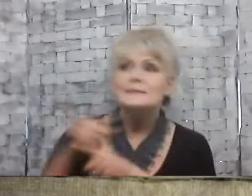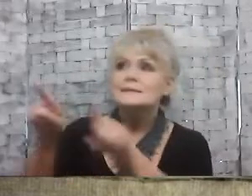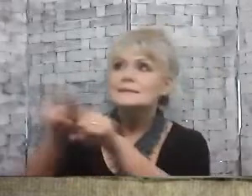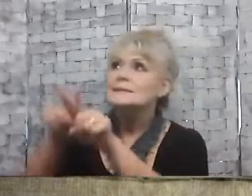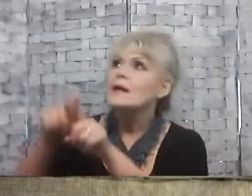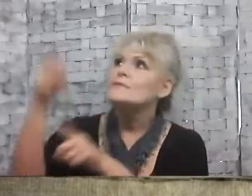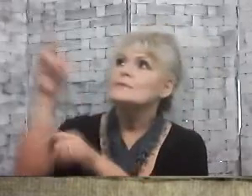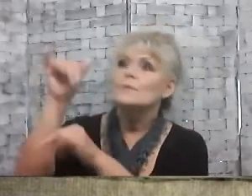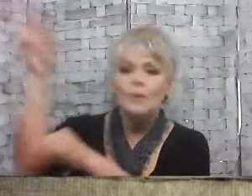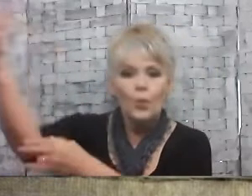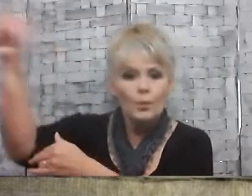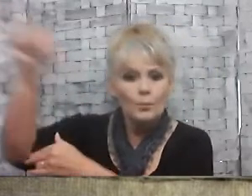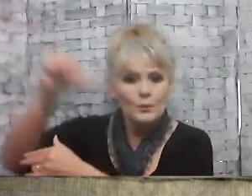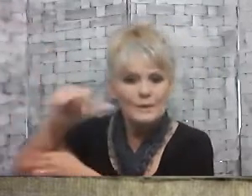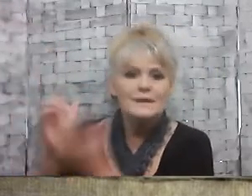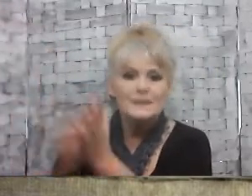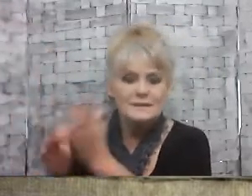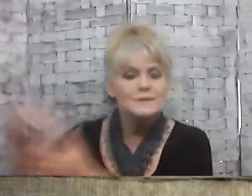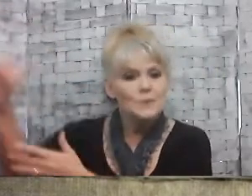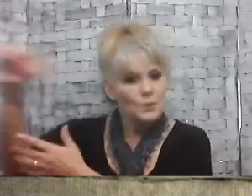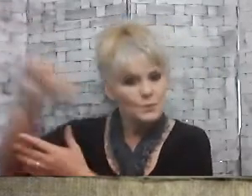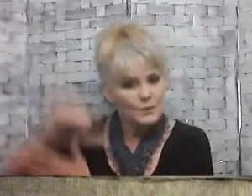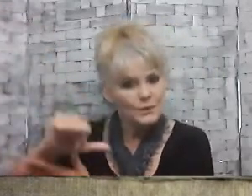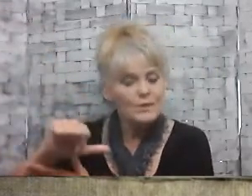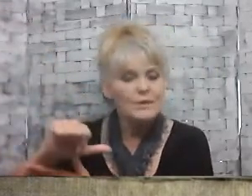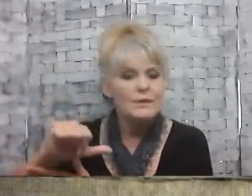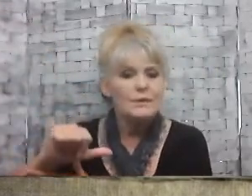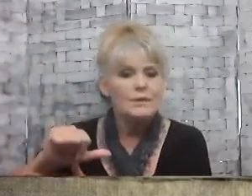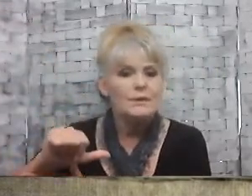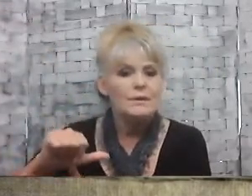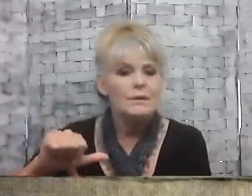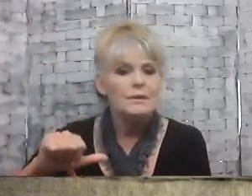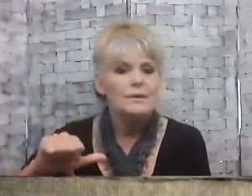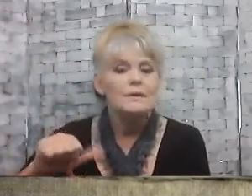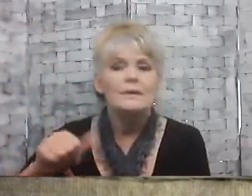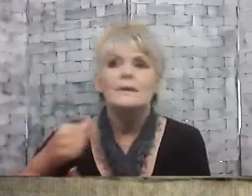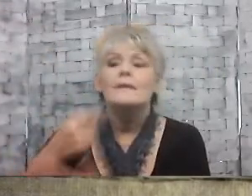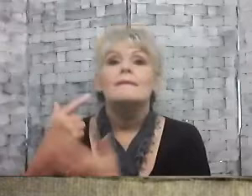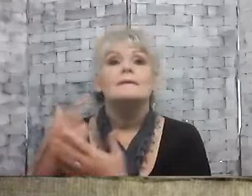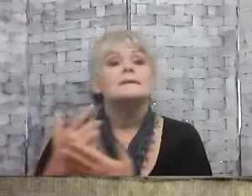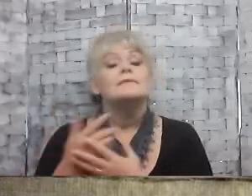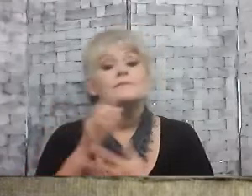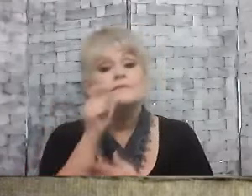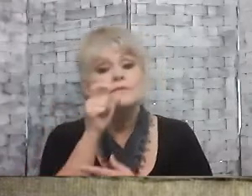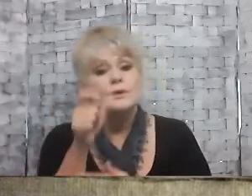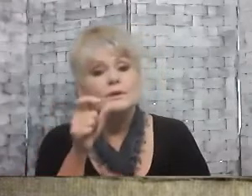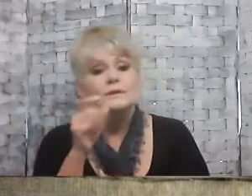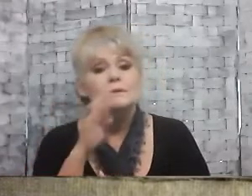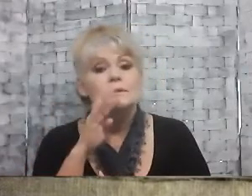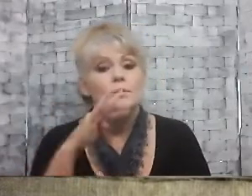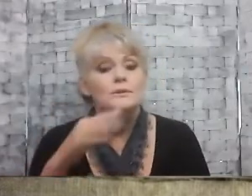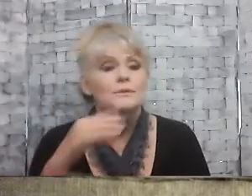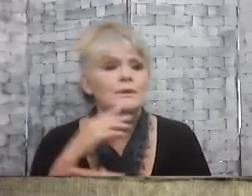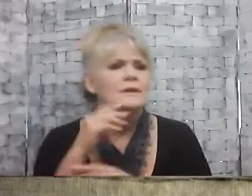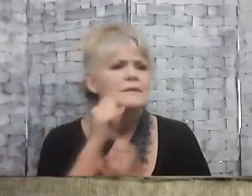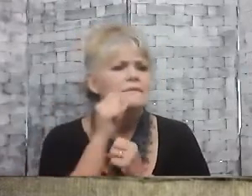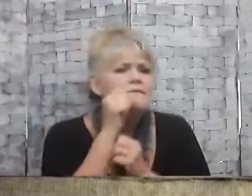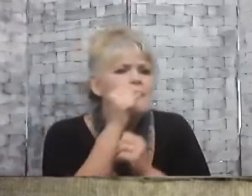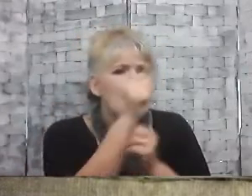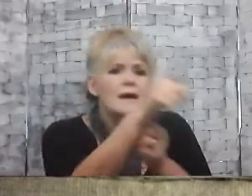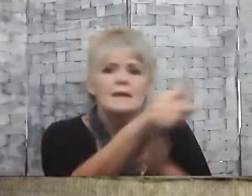terugkom. Dan is hierdie 'n story van hemel. En ons het nou net gehoor, aarde, die verste dele van die